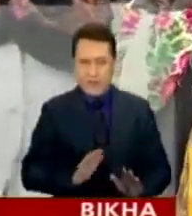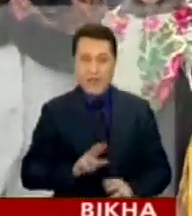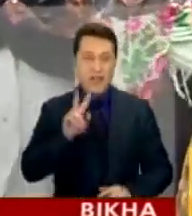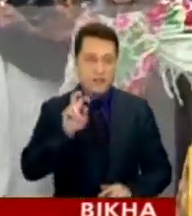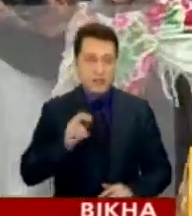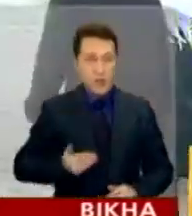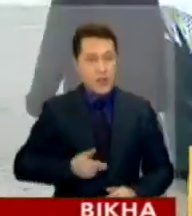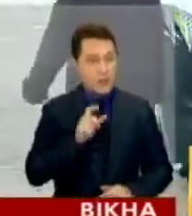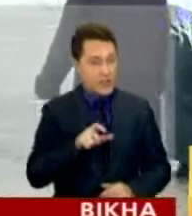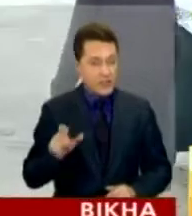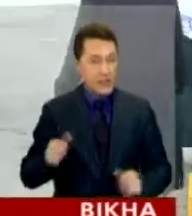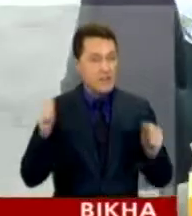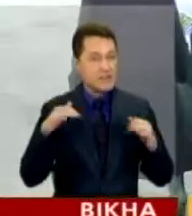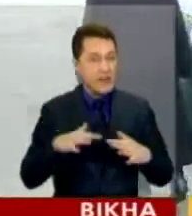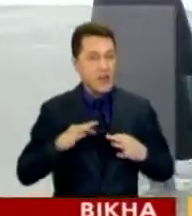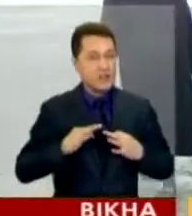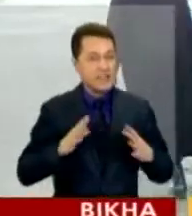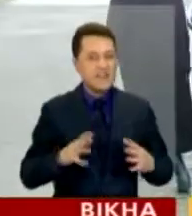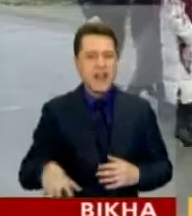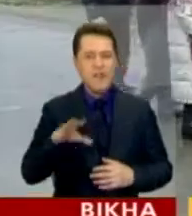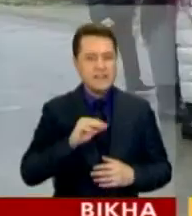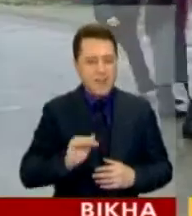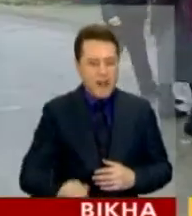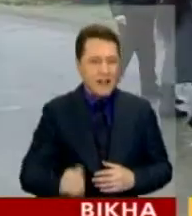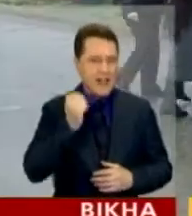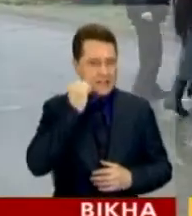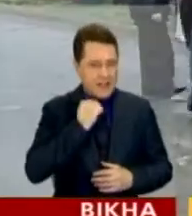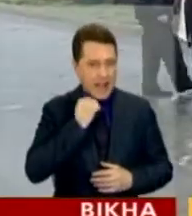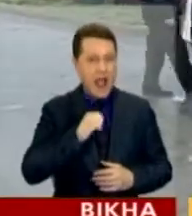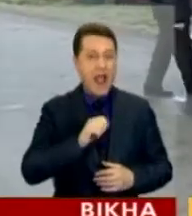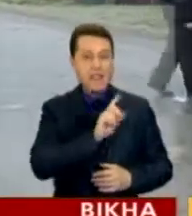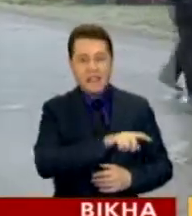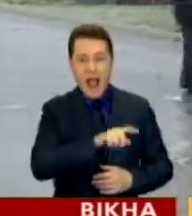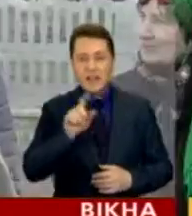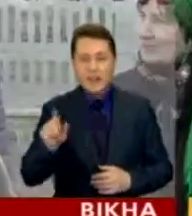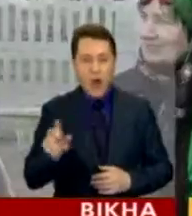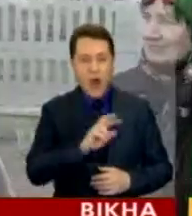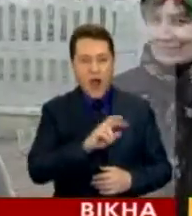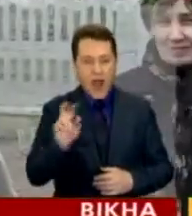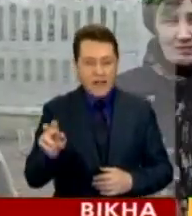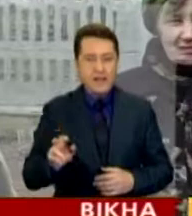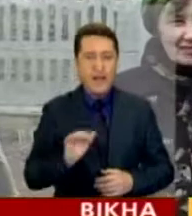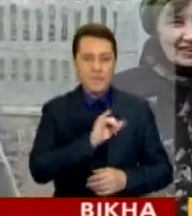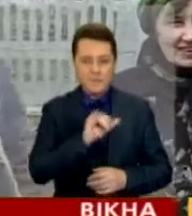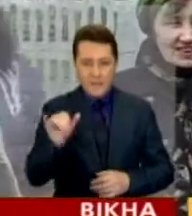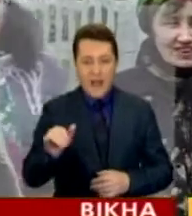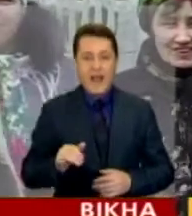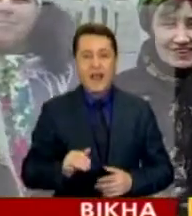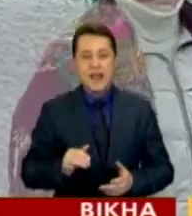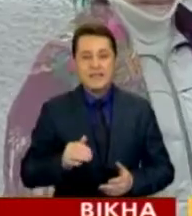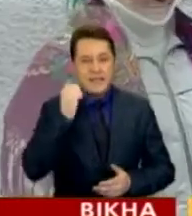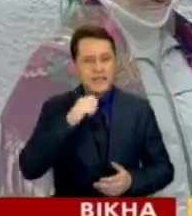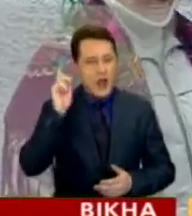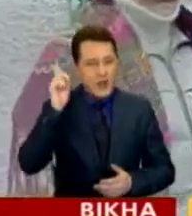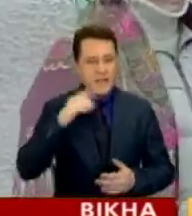200 мешканців. Тож збираються на свята усі – і мале, і старе. З хати до хати різдвянці ходять лише зі старовинними